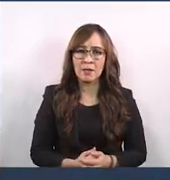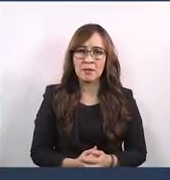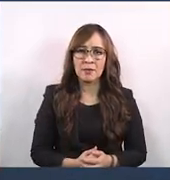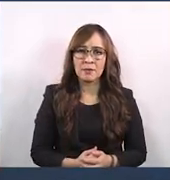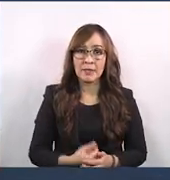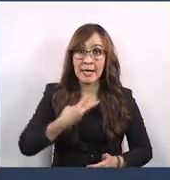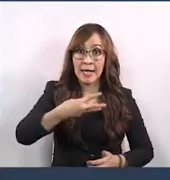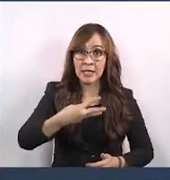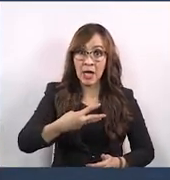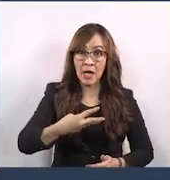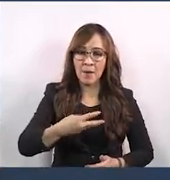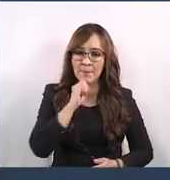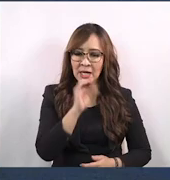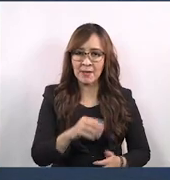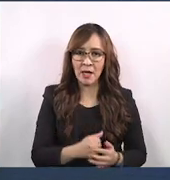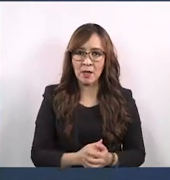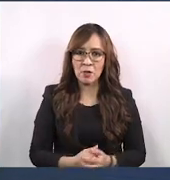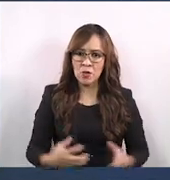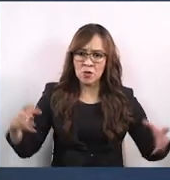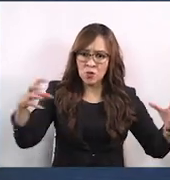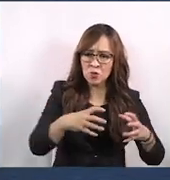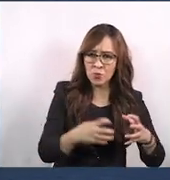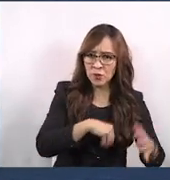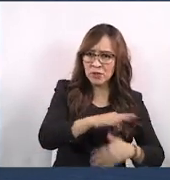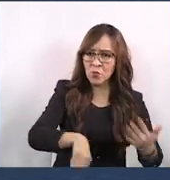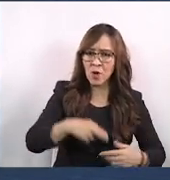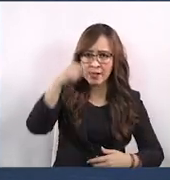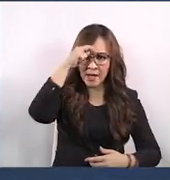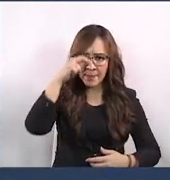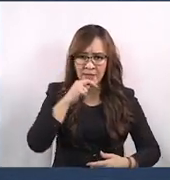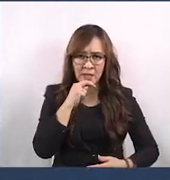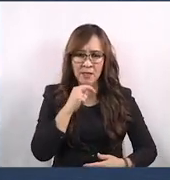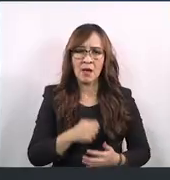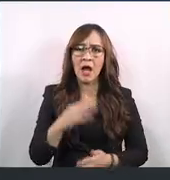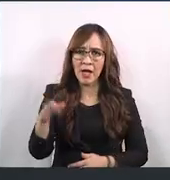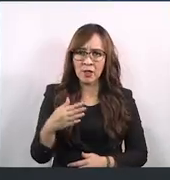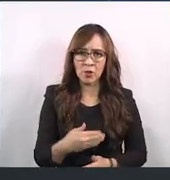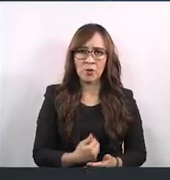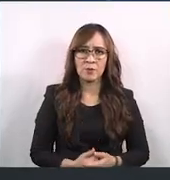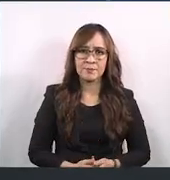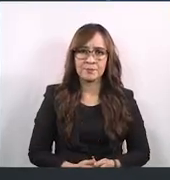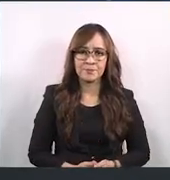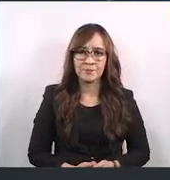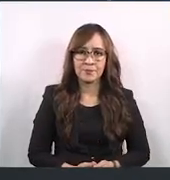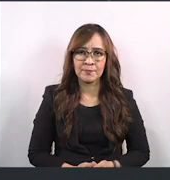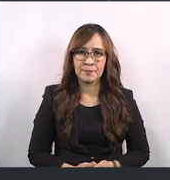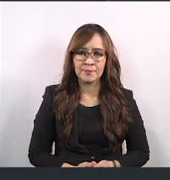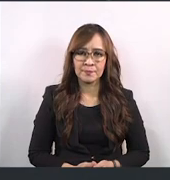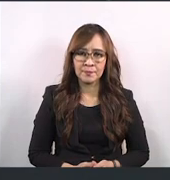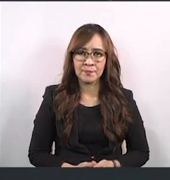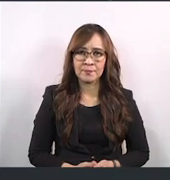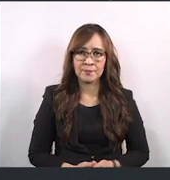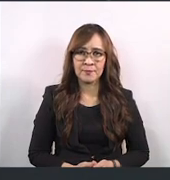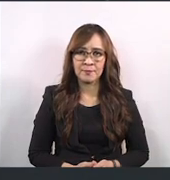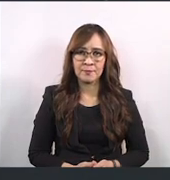kumpul semua nabi-nabi Baal dan dia bertanding dan dia membuktikan Allah itu hidup Dahsyat dan luar biasa saudara kering